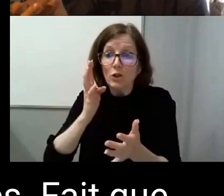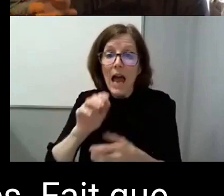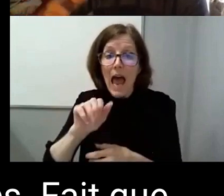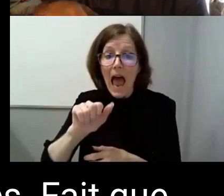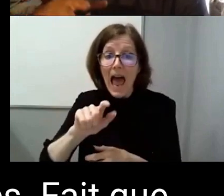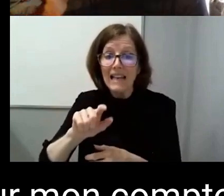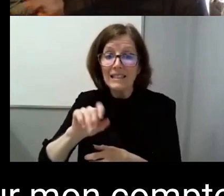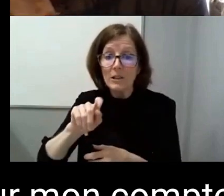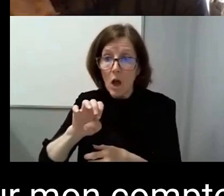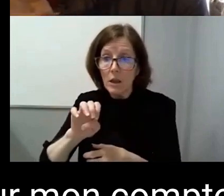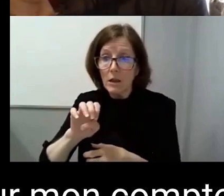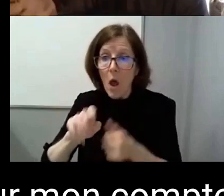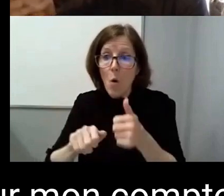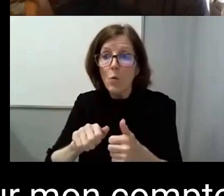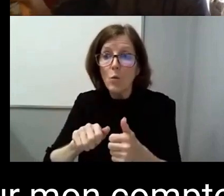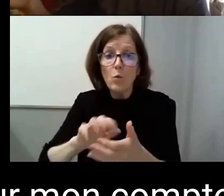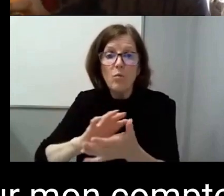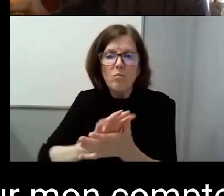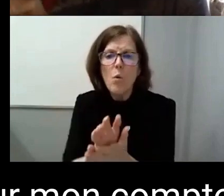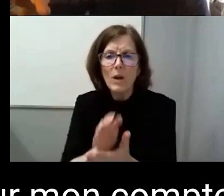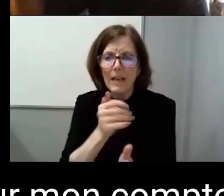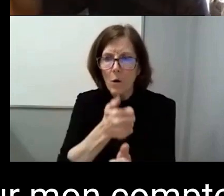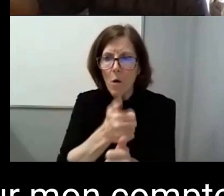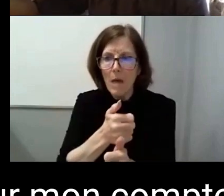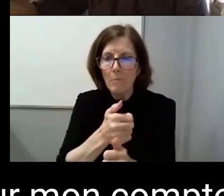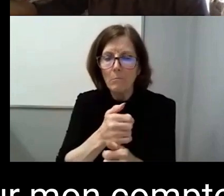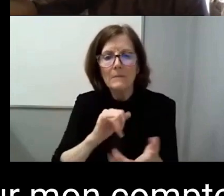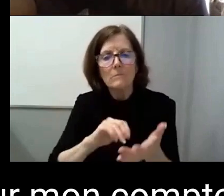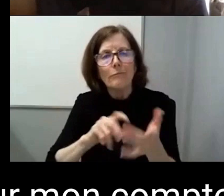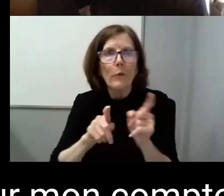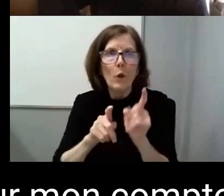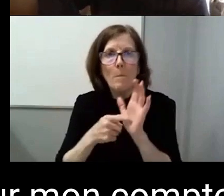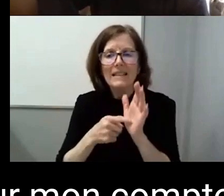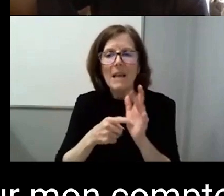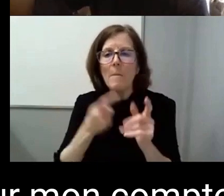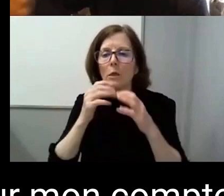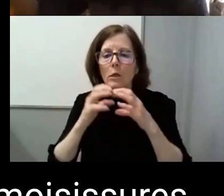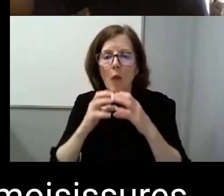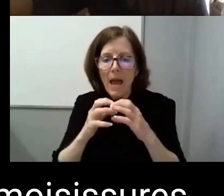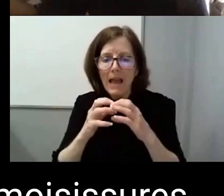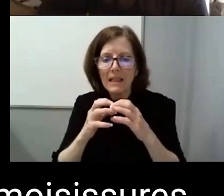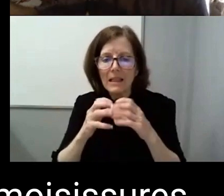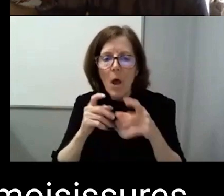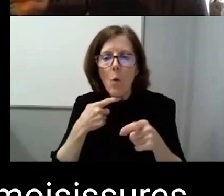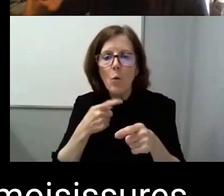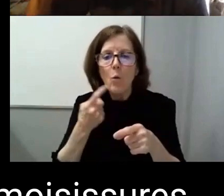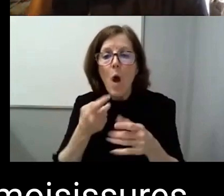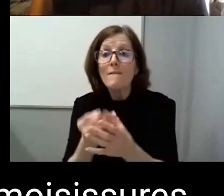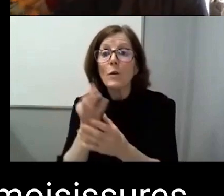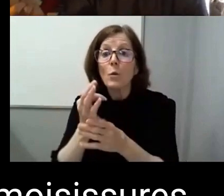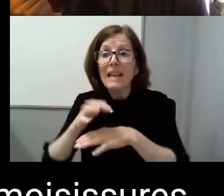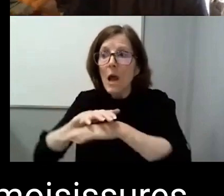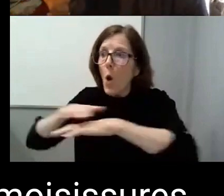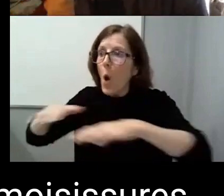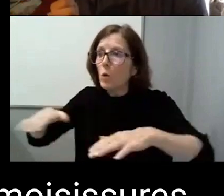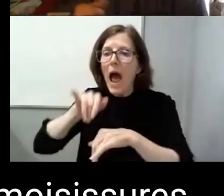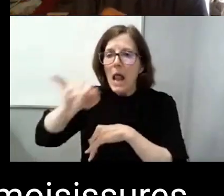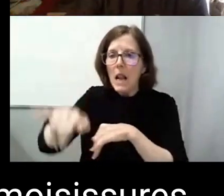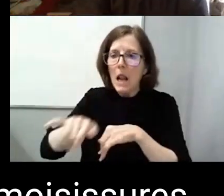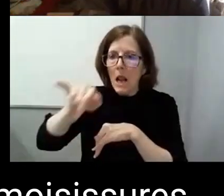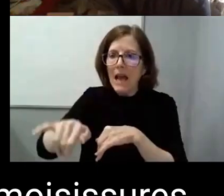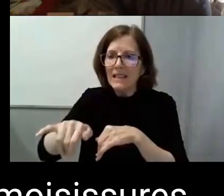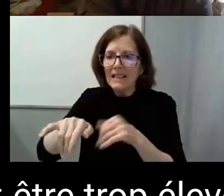d'eux-mêmes. Hein, fait que si je laisse une tomate ou si je laisse un fruit sur mon comptoir, après un certain temps, il va héberger